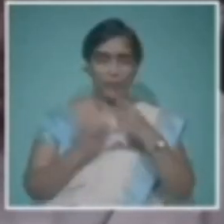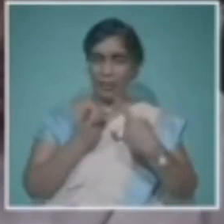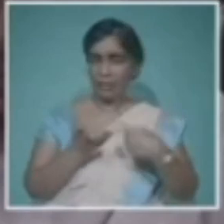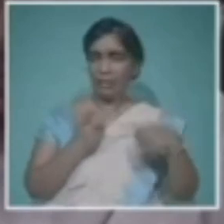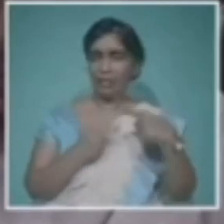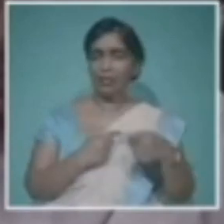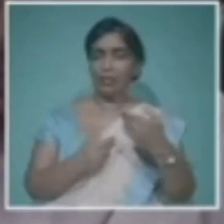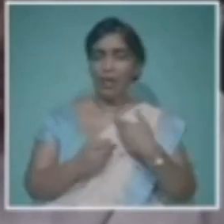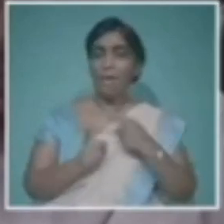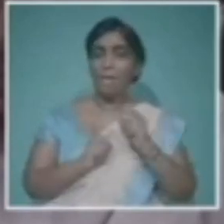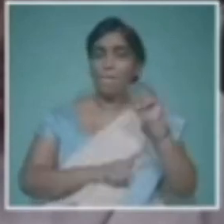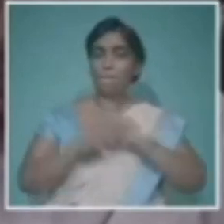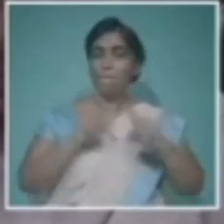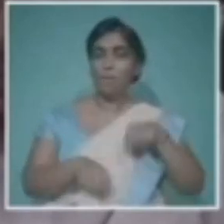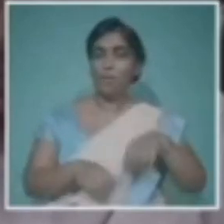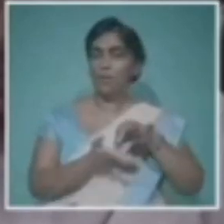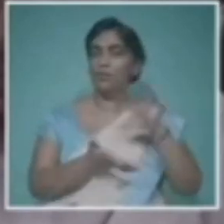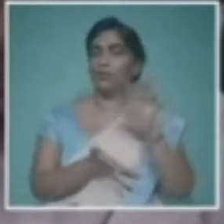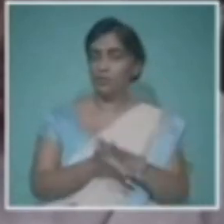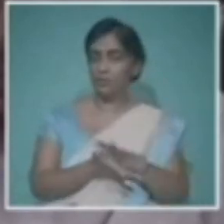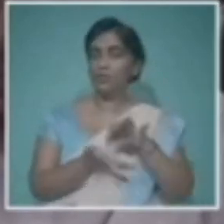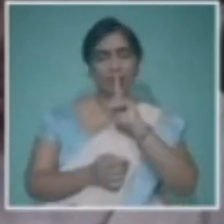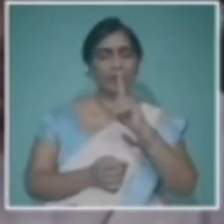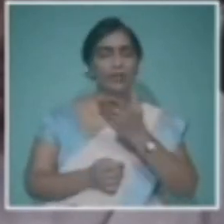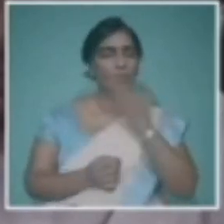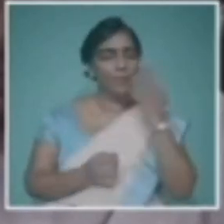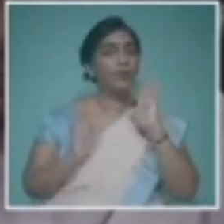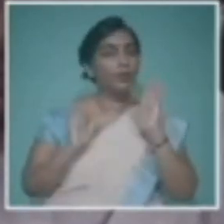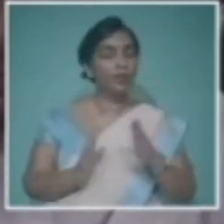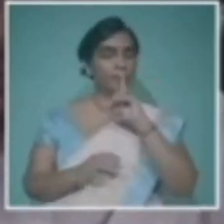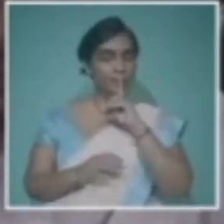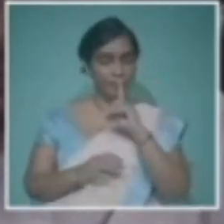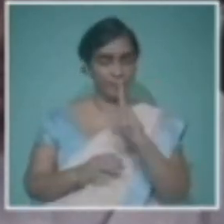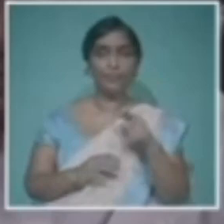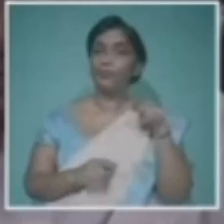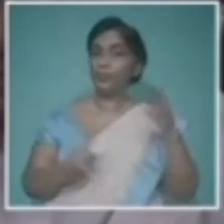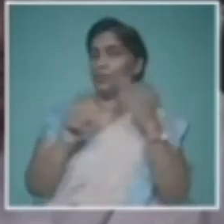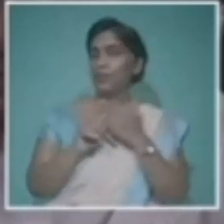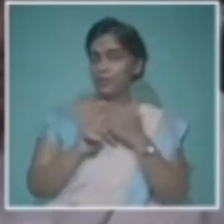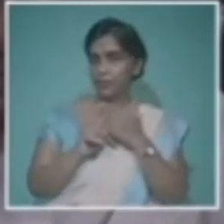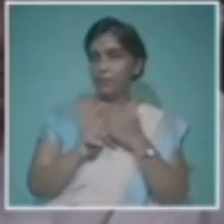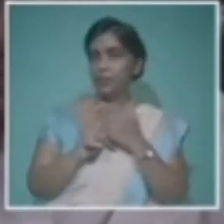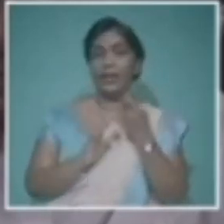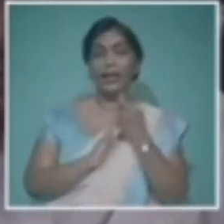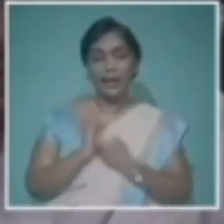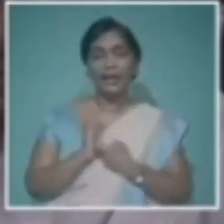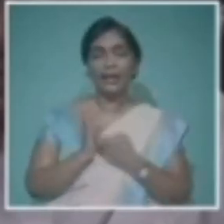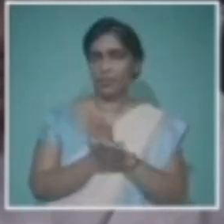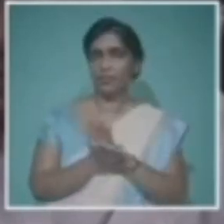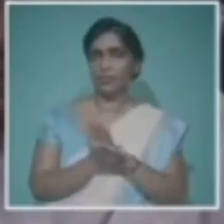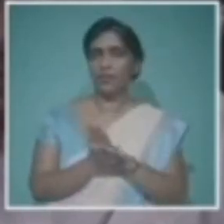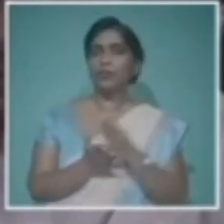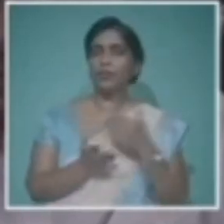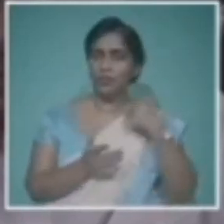දේවල් අපට පාර්ලිමේන්තුවේදී යෝජනා හැටියට ඉදිරිපත් කරන්න පුළුවන්. ඒත් මම කියන්නේ මේ සම්බන්ධයෙන් නීතියක් ගෙන එන්න ඕනේ කියලා.